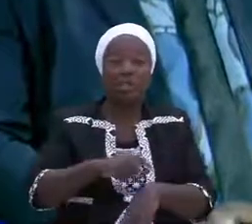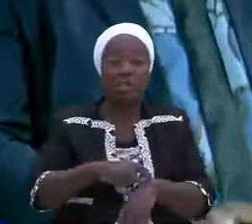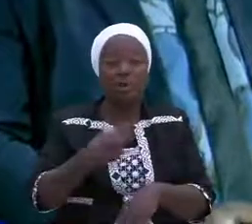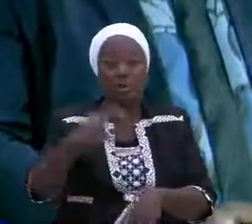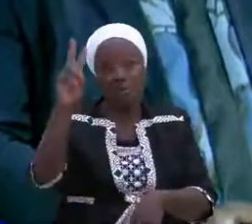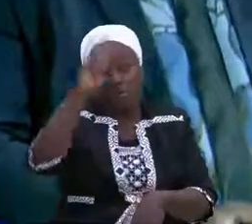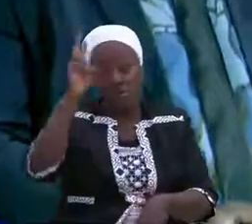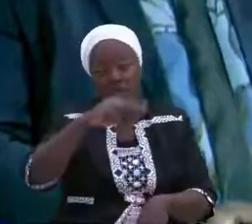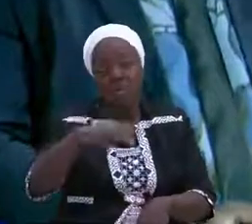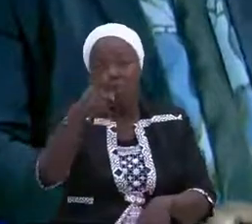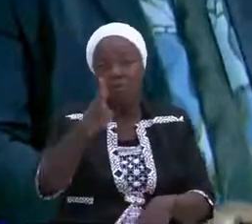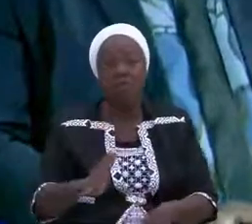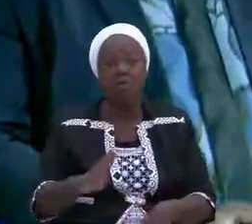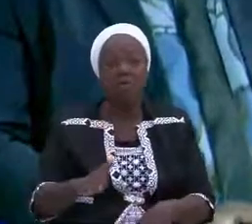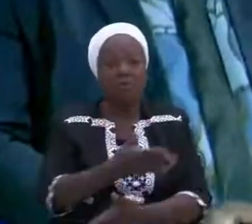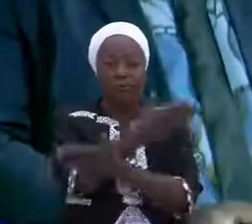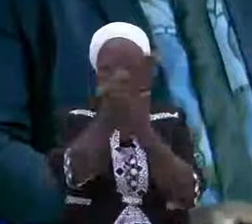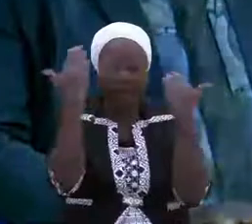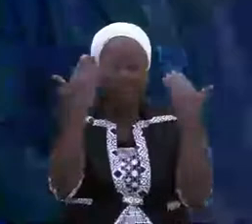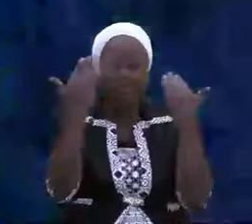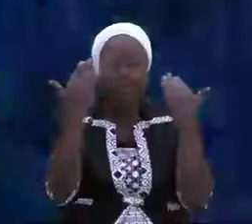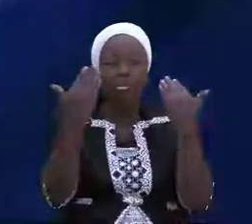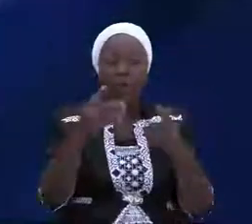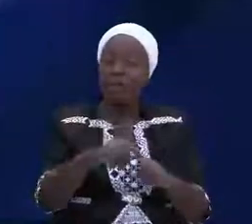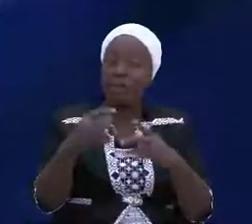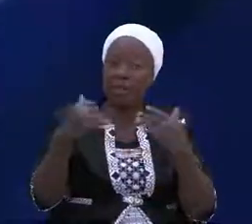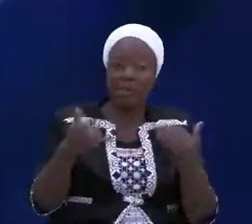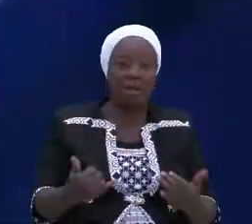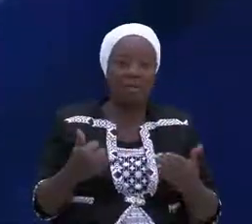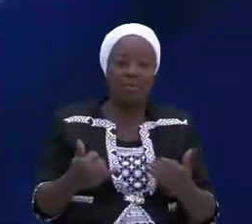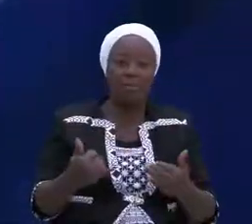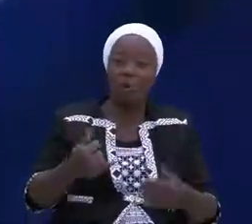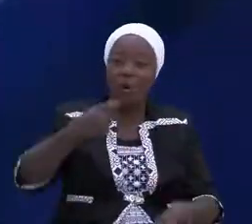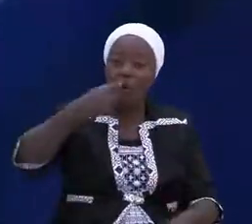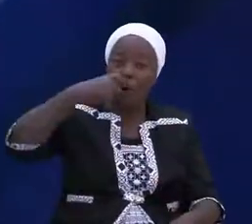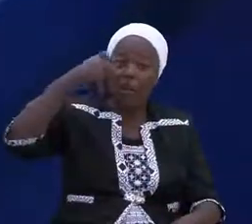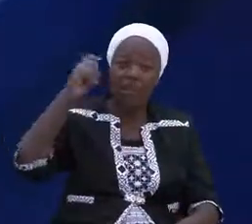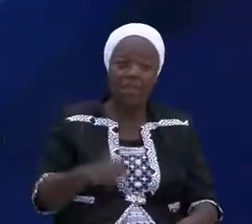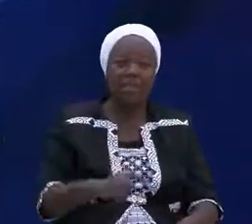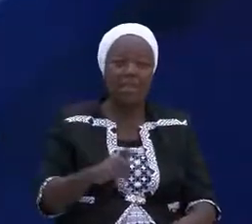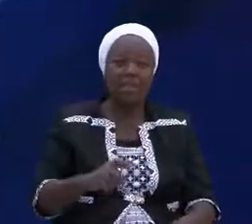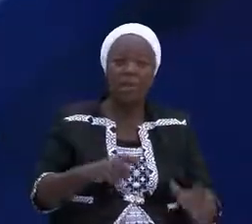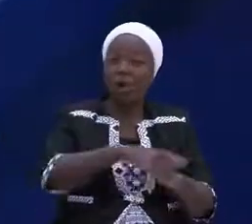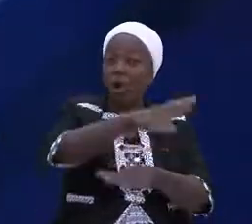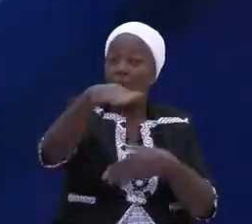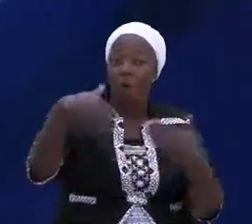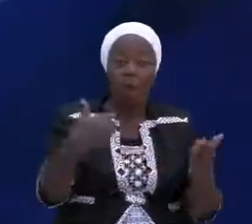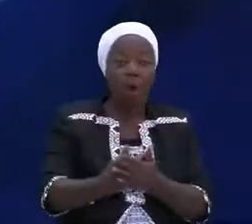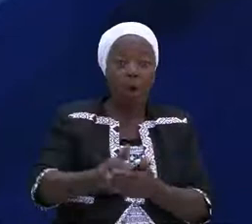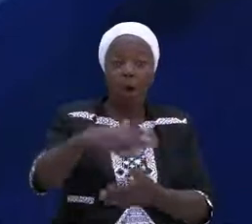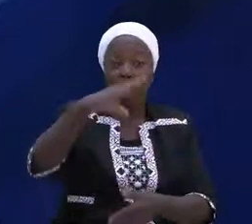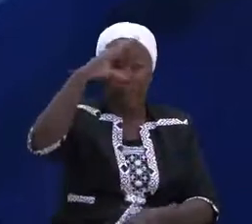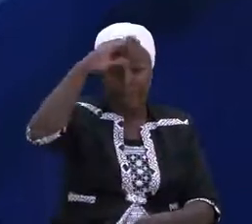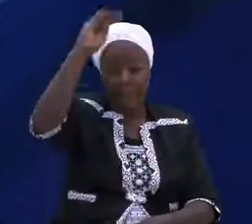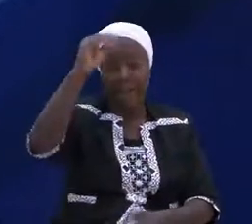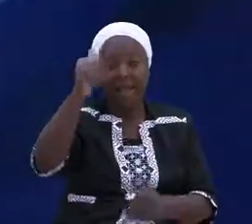d'ignorance, Dieu, sans tenir compte des temps d'ignorance, annonce maintenant à tous les hommes,